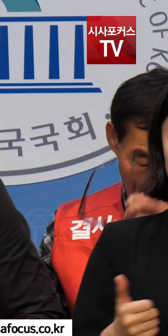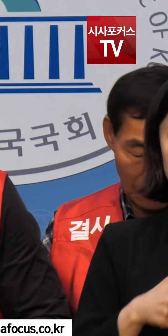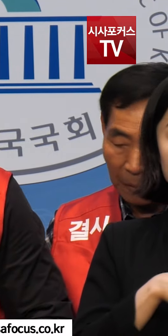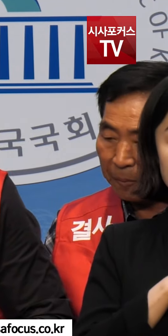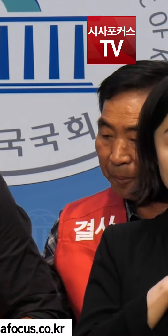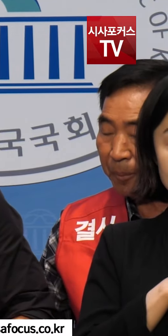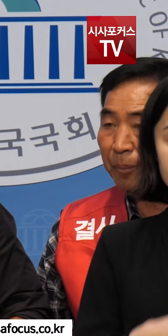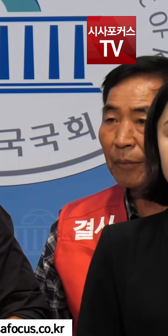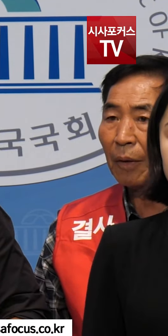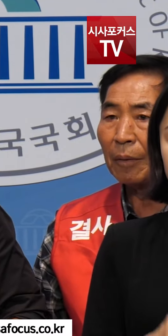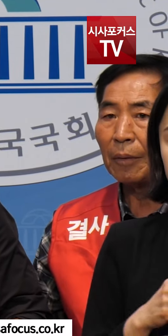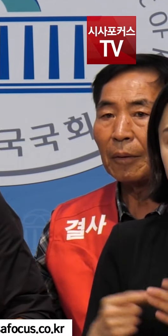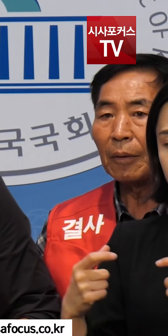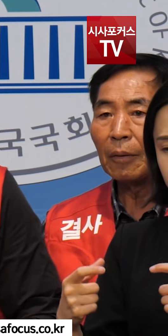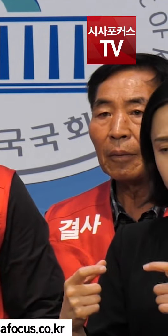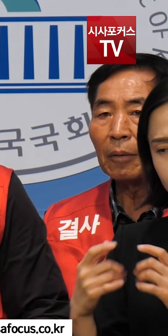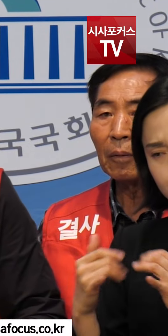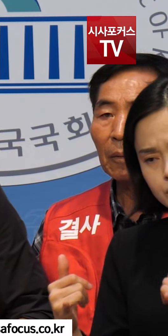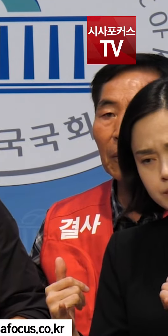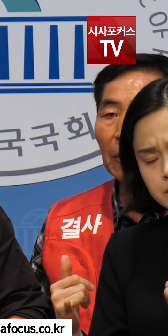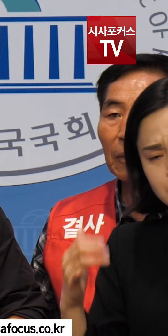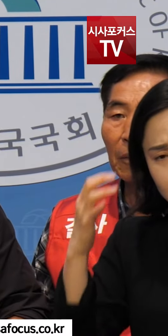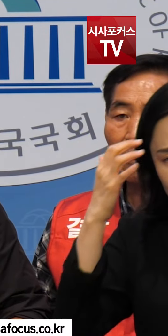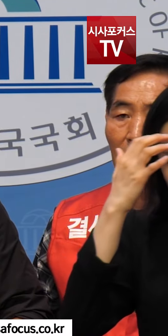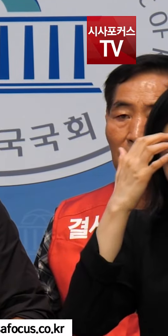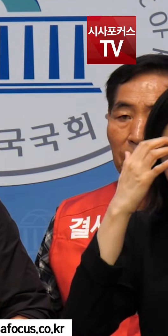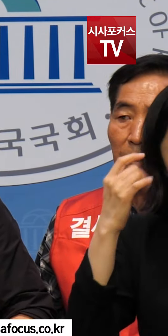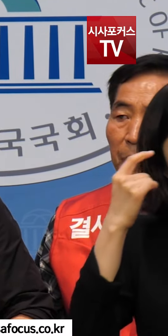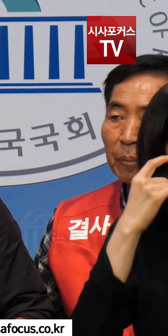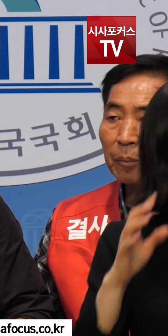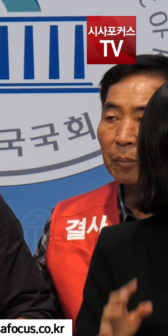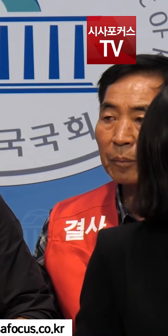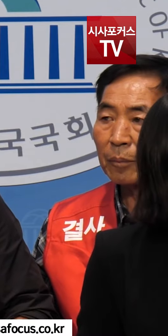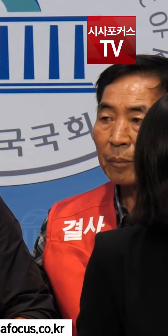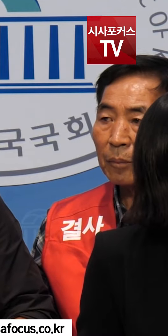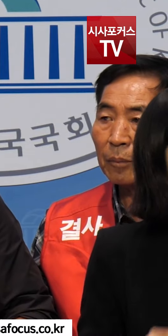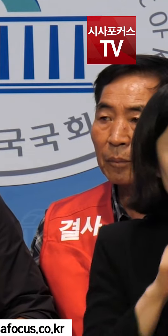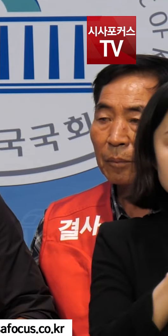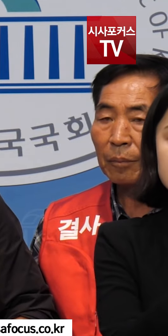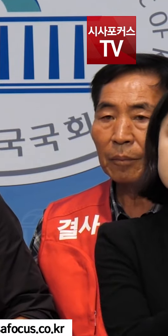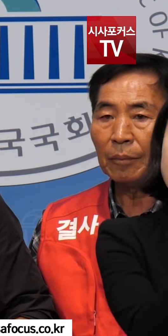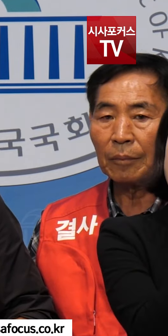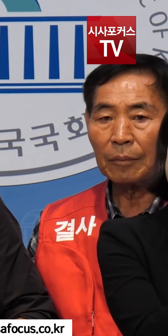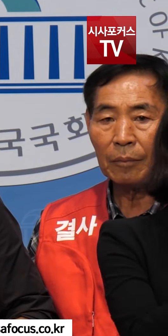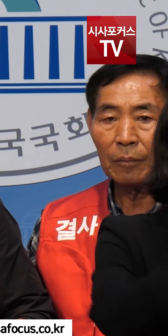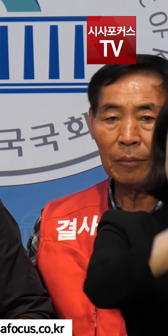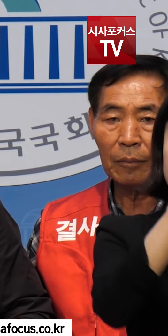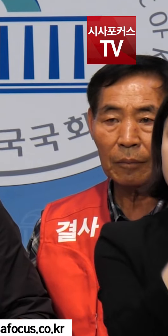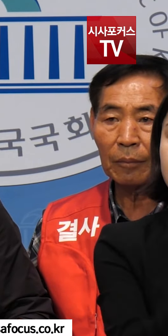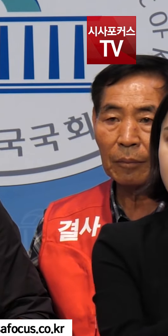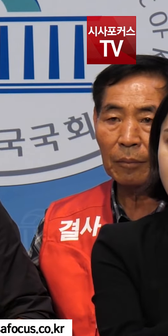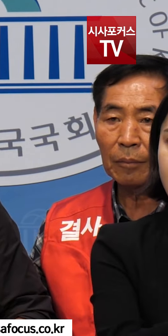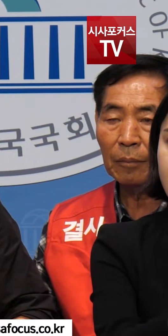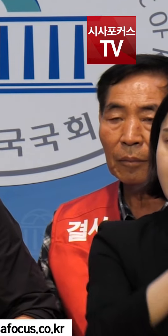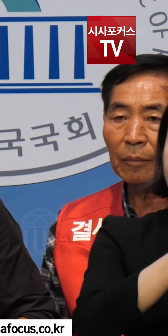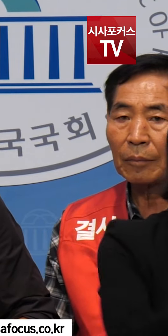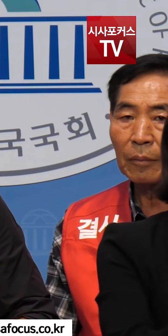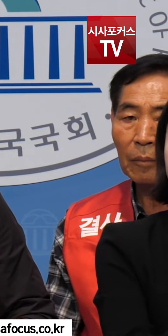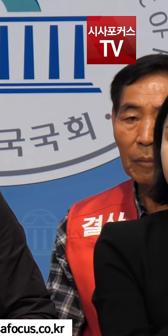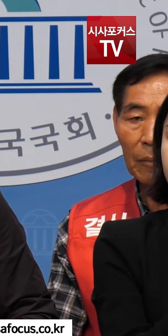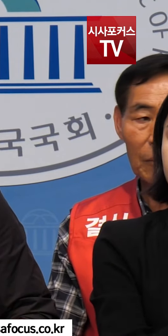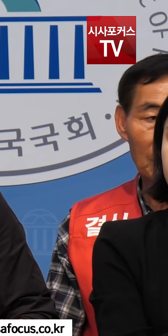국회의원들은 피해 지역 주민들의 고통을 조금도 생각하지 않는 특별법을 당장 철회하고 영구 폐기하라.